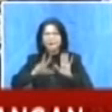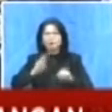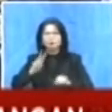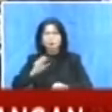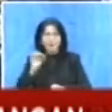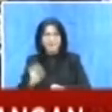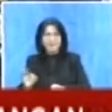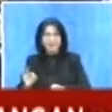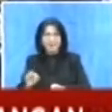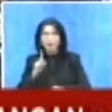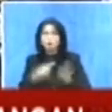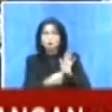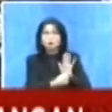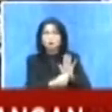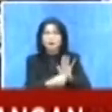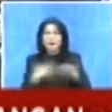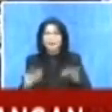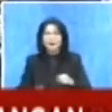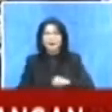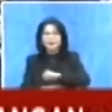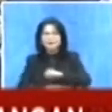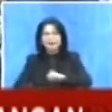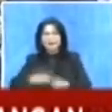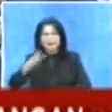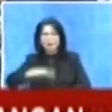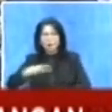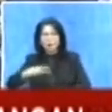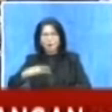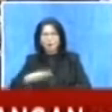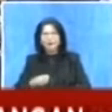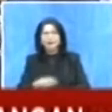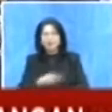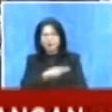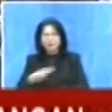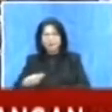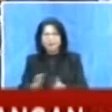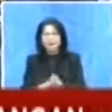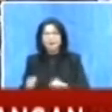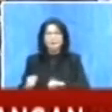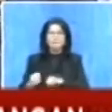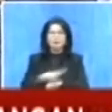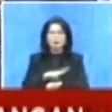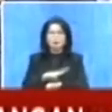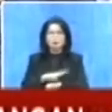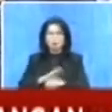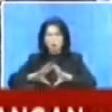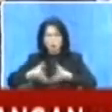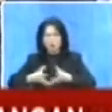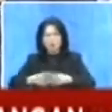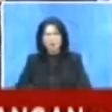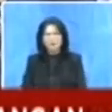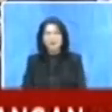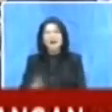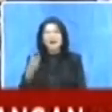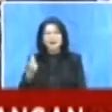6,82%, mencerminkan fundamental ekonomi Indonesia dan pengaruh dinamika global. Harga minyak